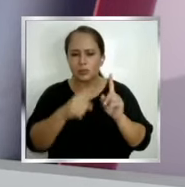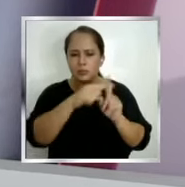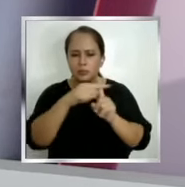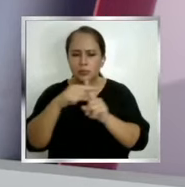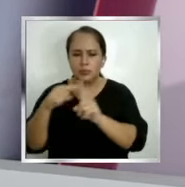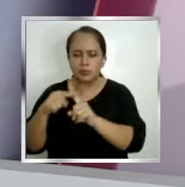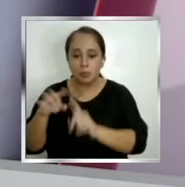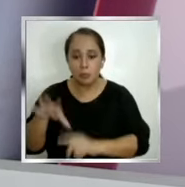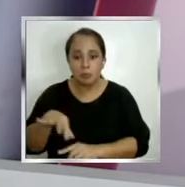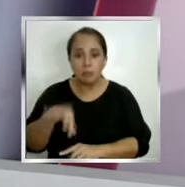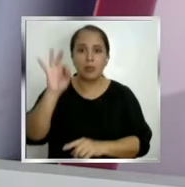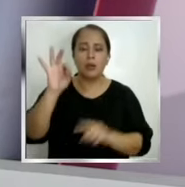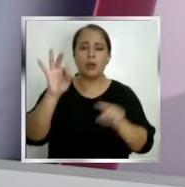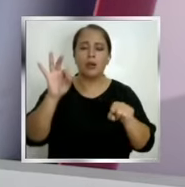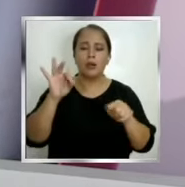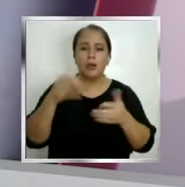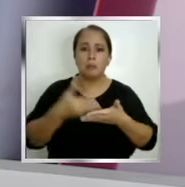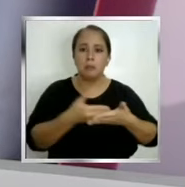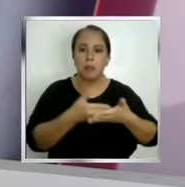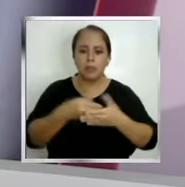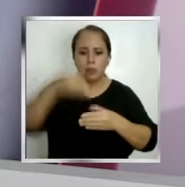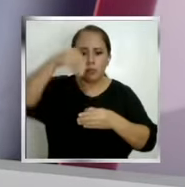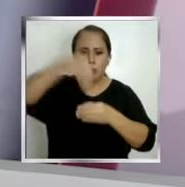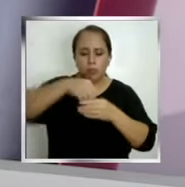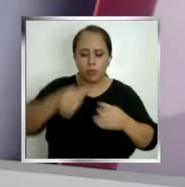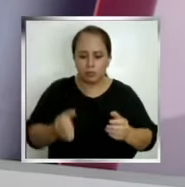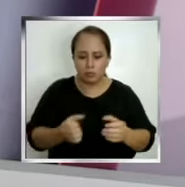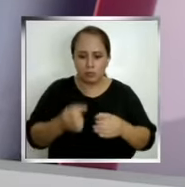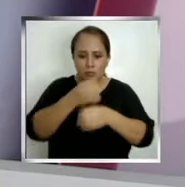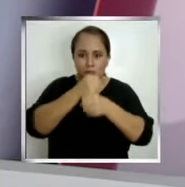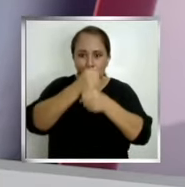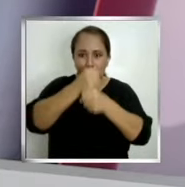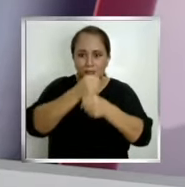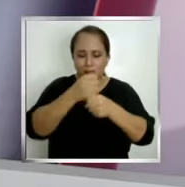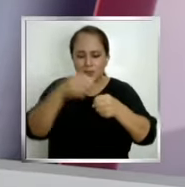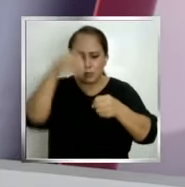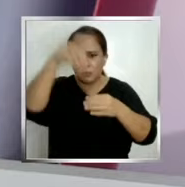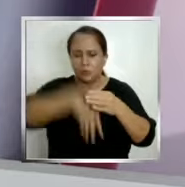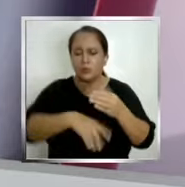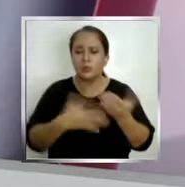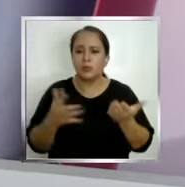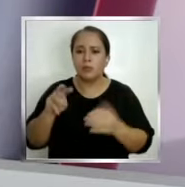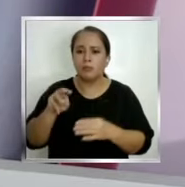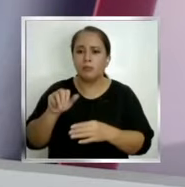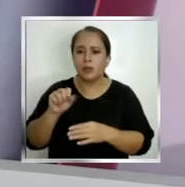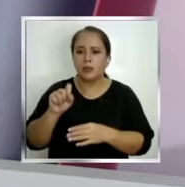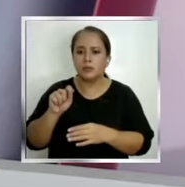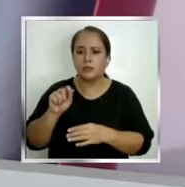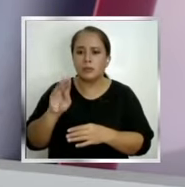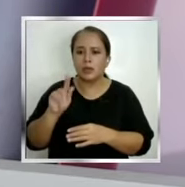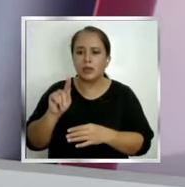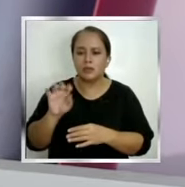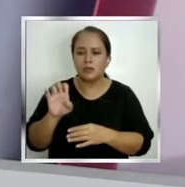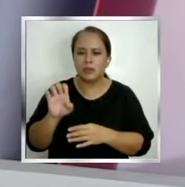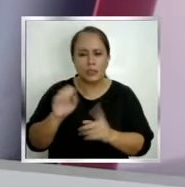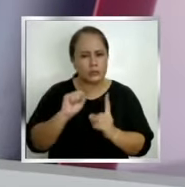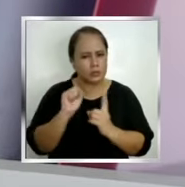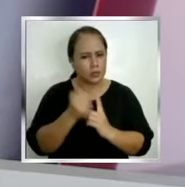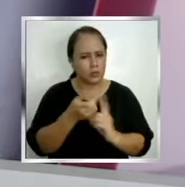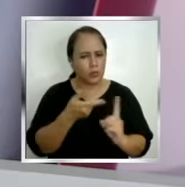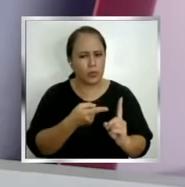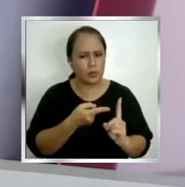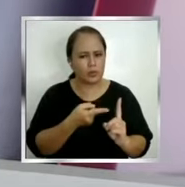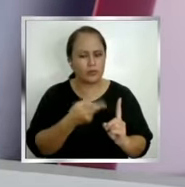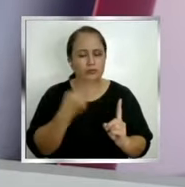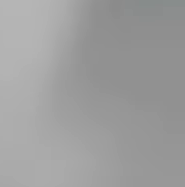na isinilid sa isang sako sa isang sementeryo sa Masbate. Ang lagay niya, tinutukan ni Jesse Cruzat ng GMA Regional TV.